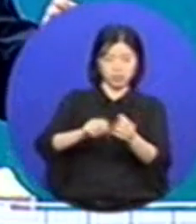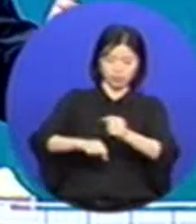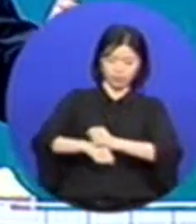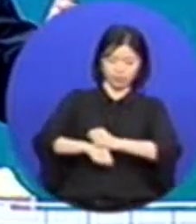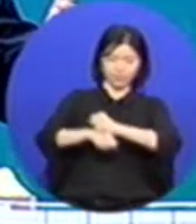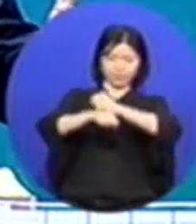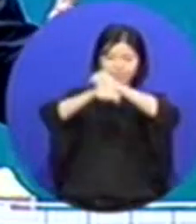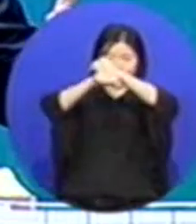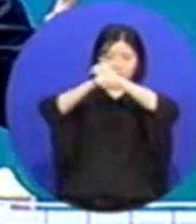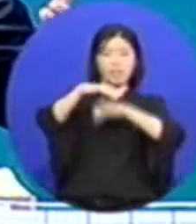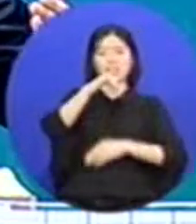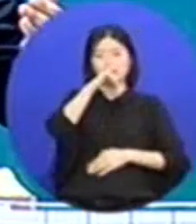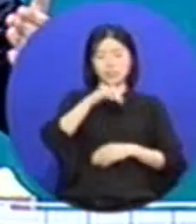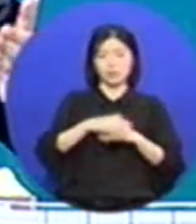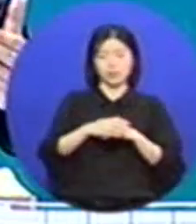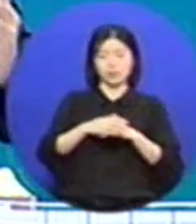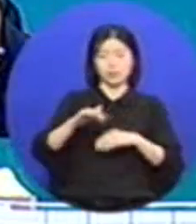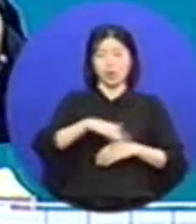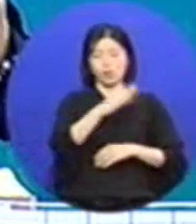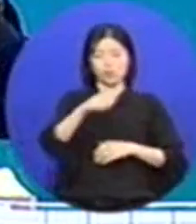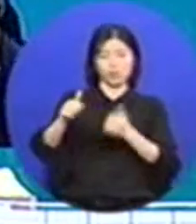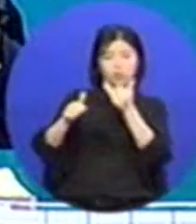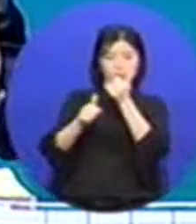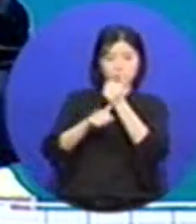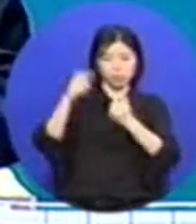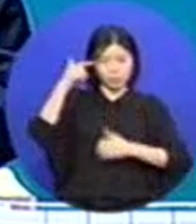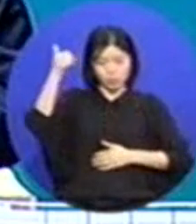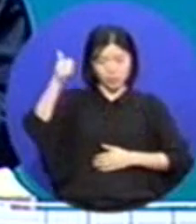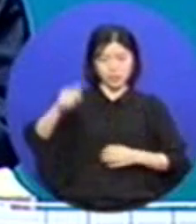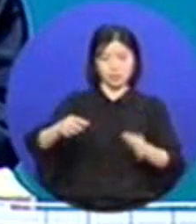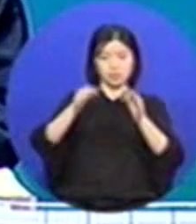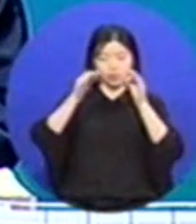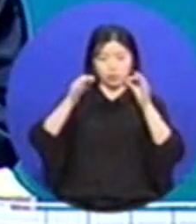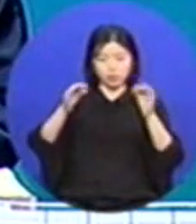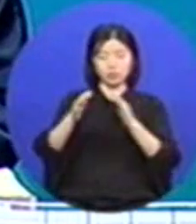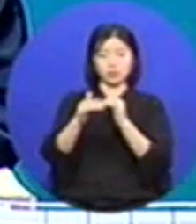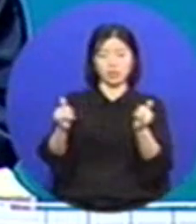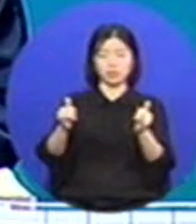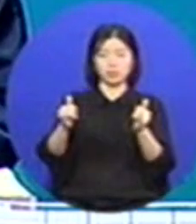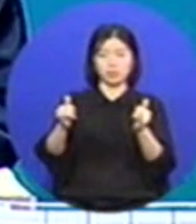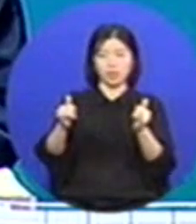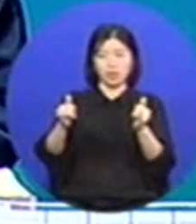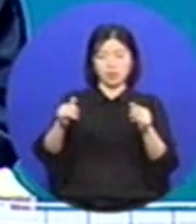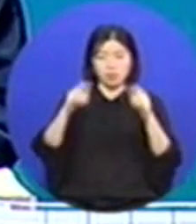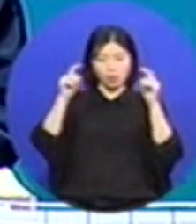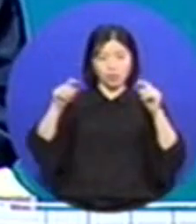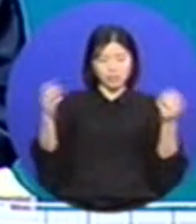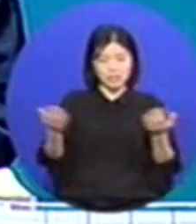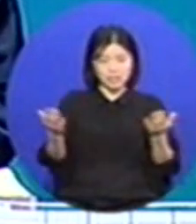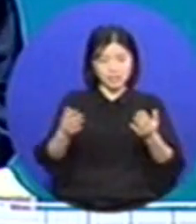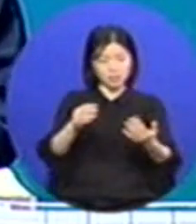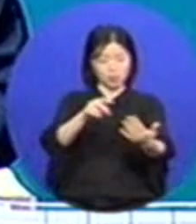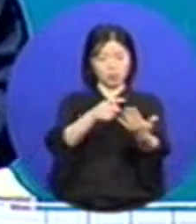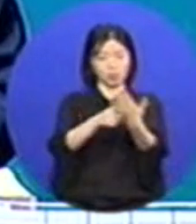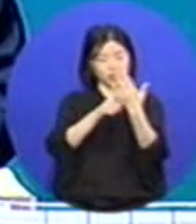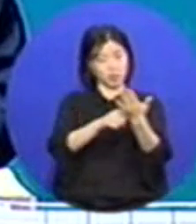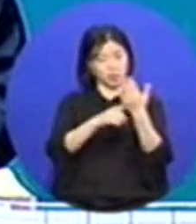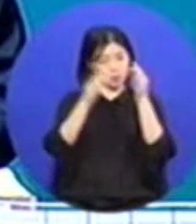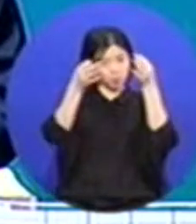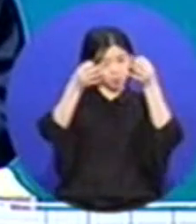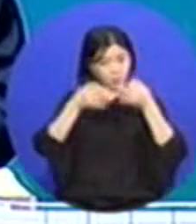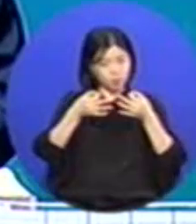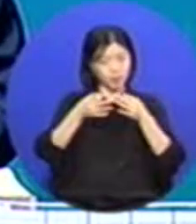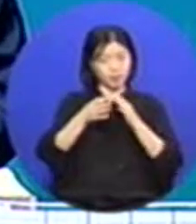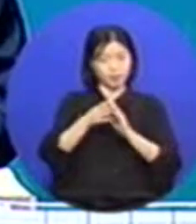있어요 우리부 목사님 전도사님 들 이제 사역 보고를 제가 받아보면 주로 좋은 일은